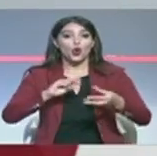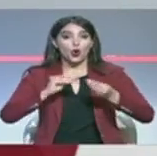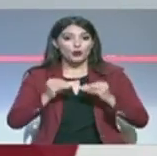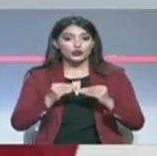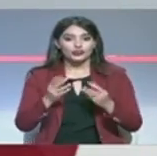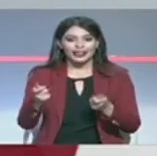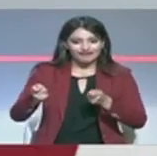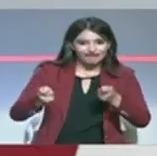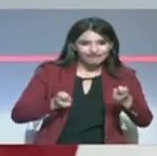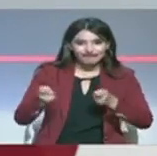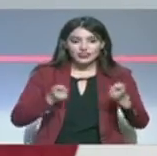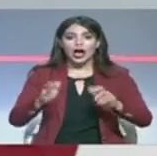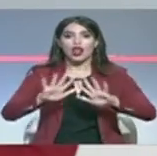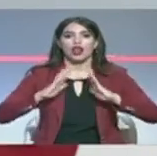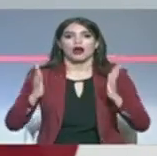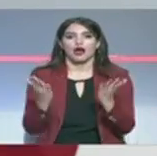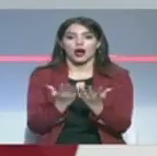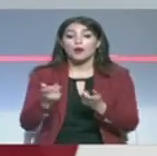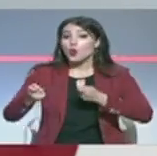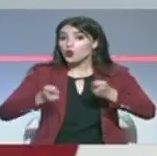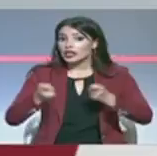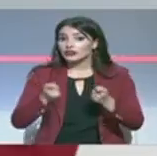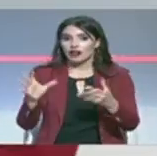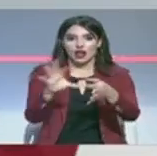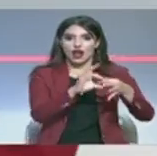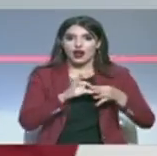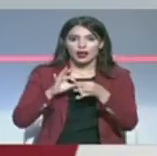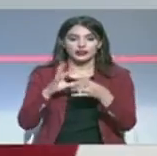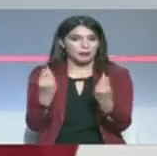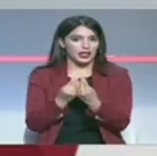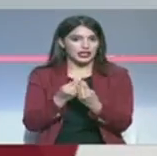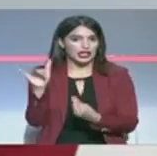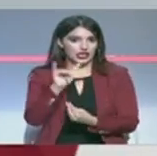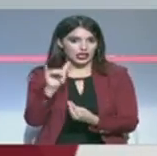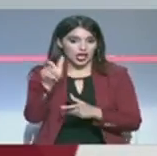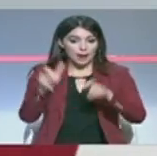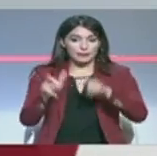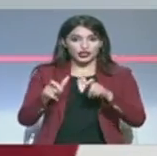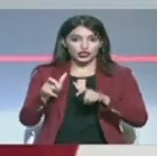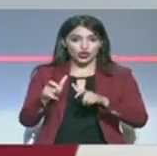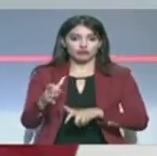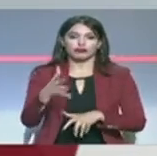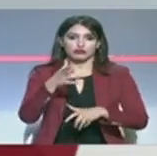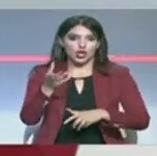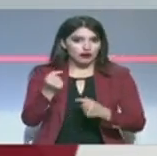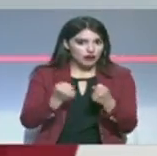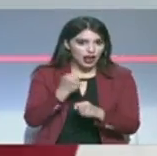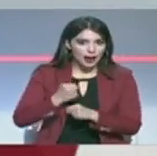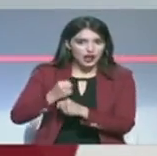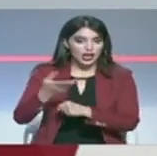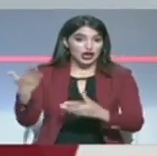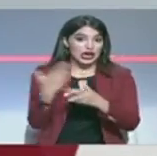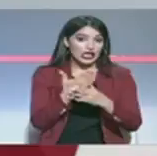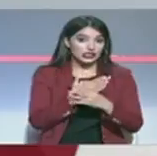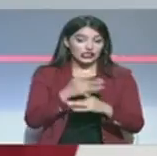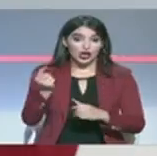الشأن العام وإدارة العلاقات ما بين أصحاب المصالح في المسائل اللي